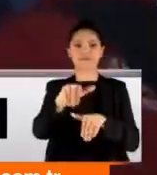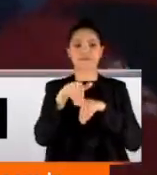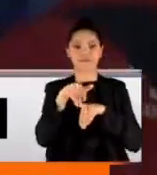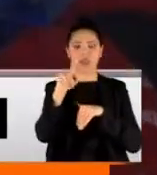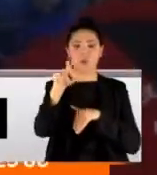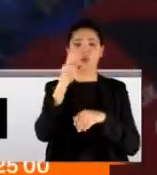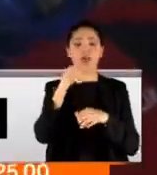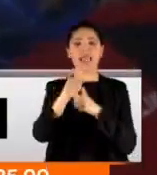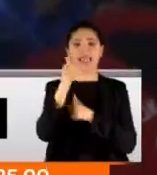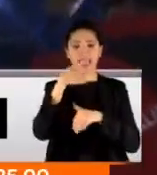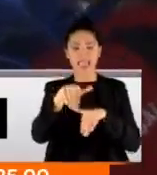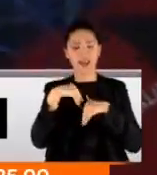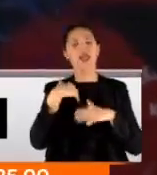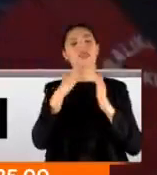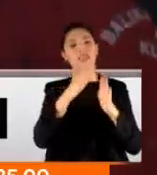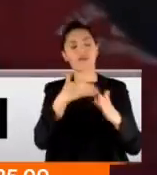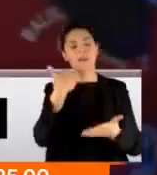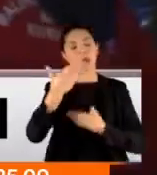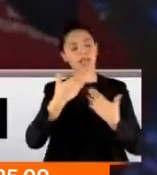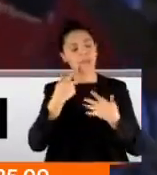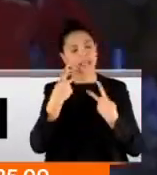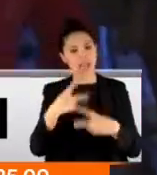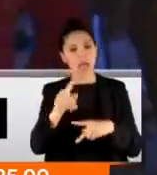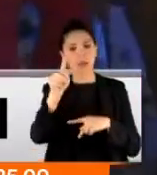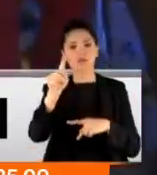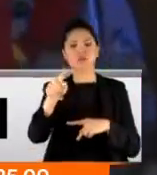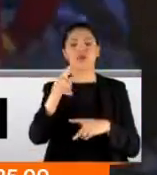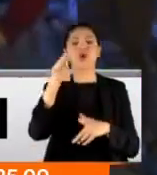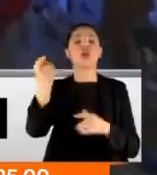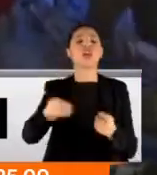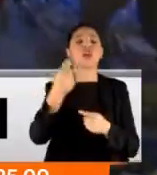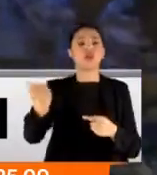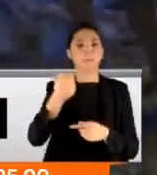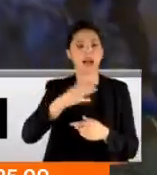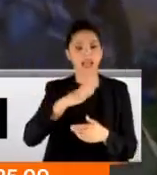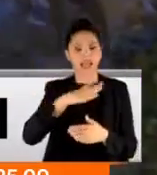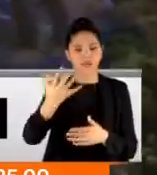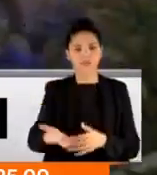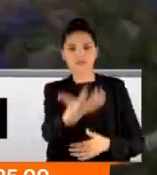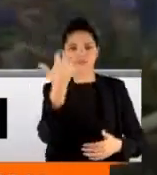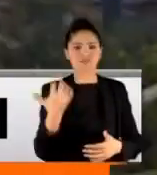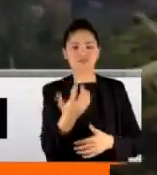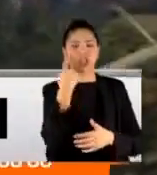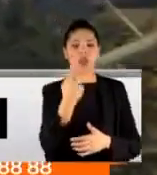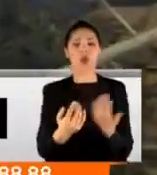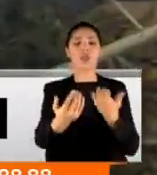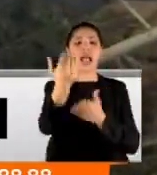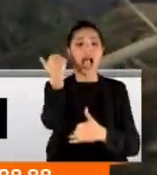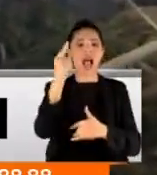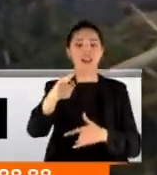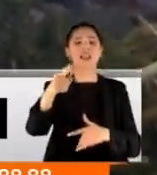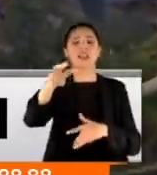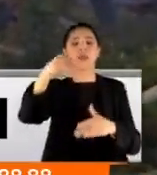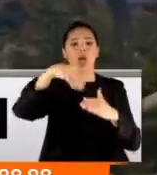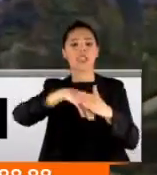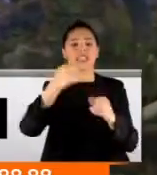daha geri plana geçtiğim için devam edebilirim Cem Öğretir. Gördüğünüz gibi iş makineleri de şu an devreye girmiş durumda. Arka planda enkaz çalışması